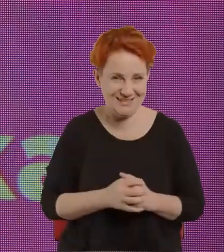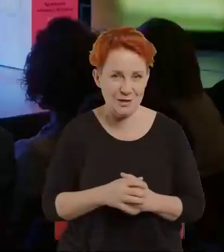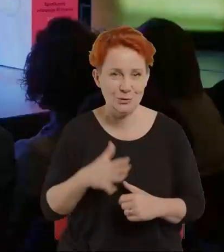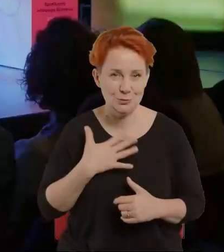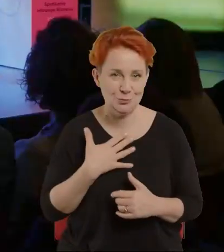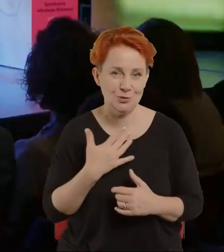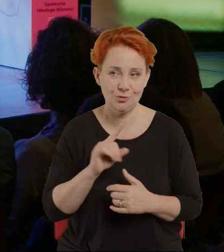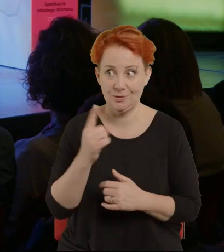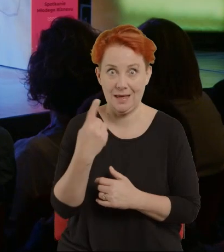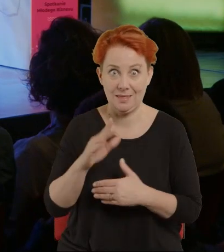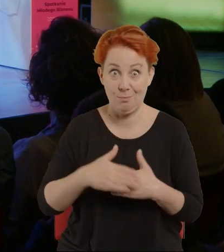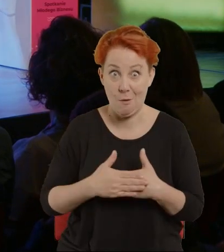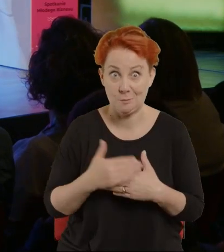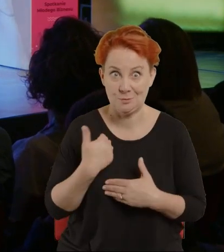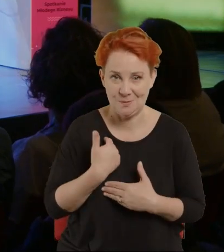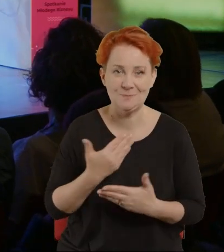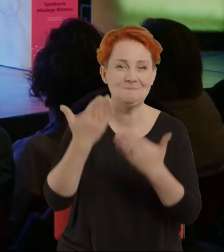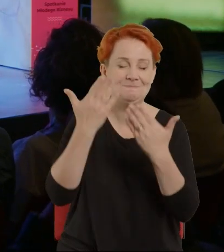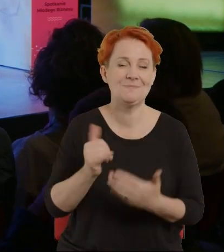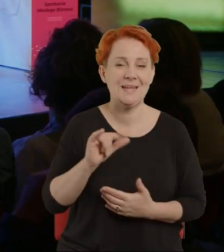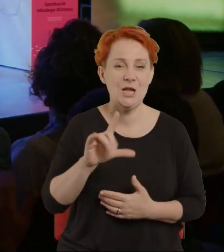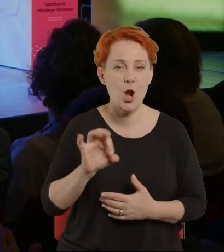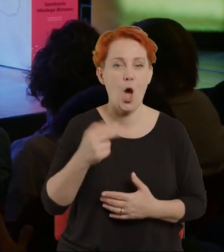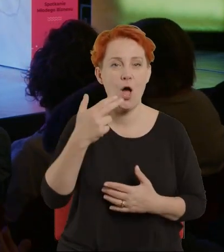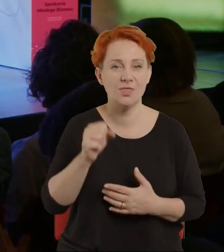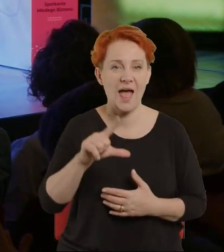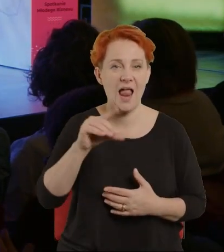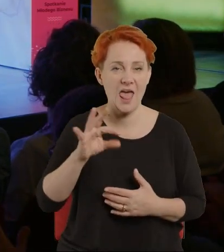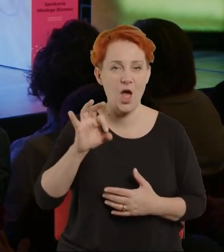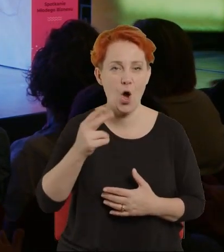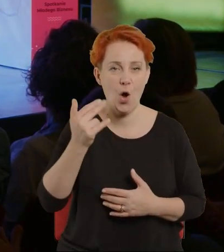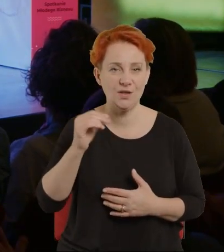jeden mąż. Ilona Leoniewska, wielkie brawa.